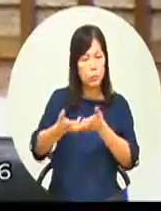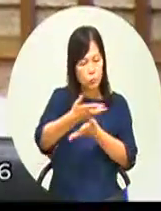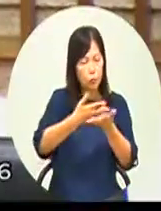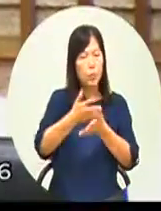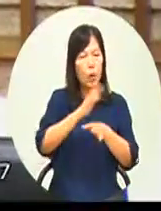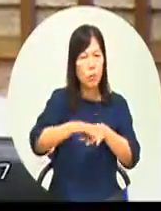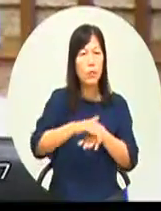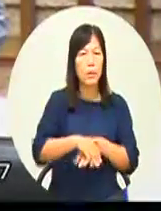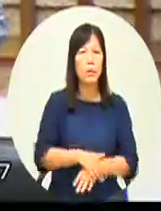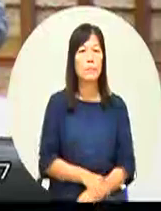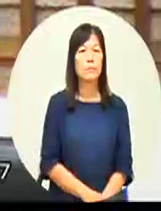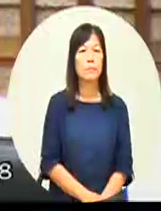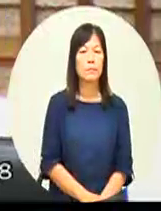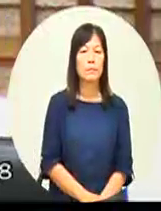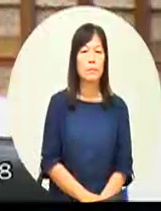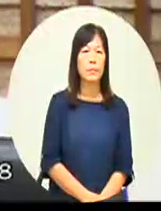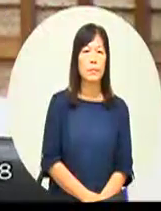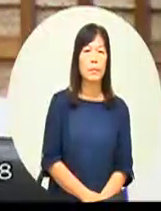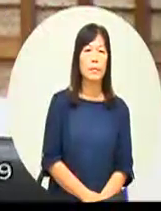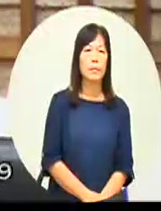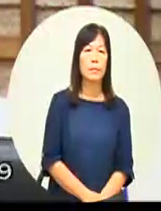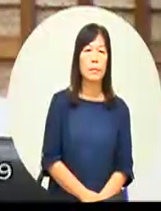调。 是。